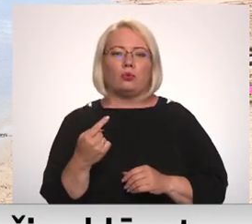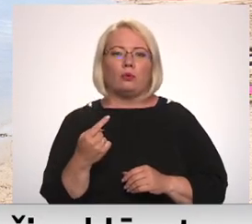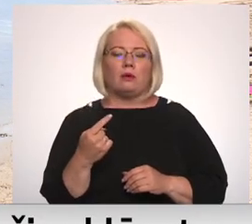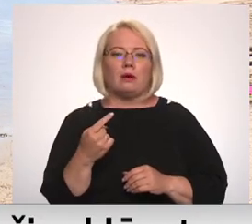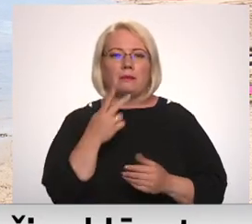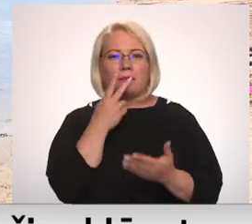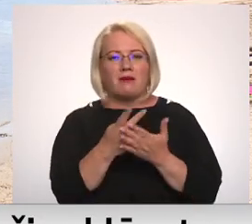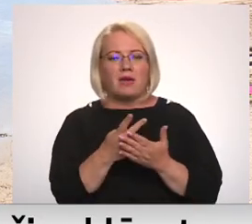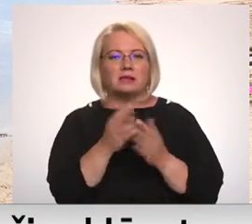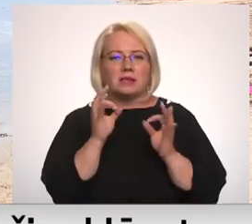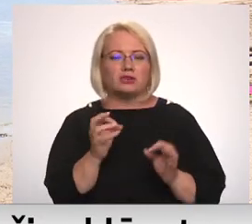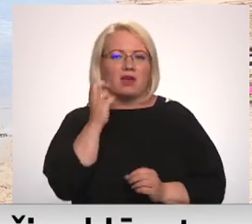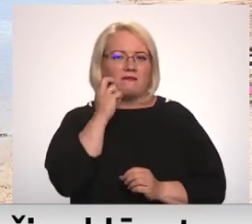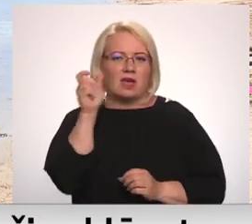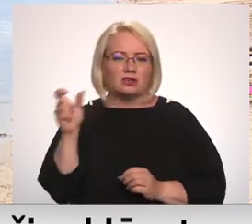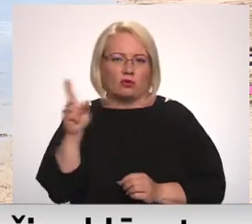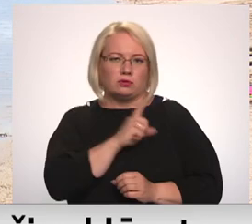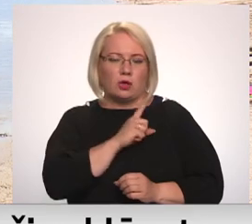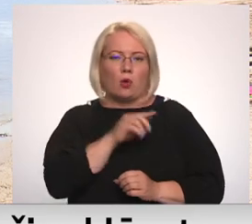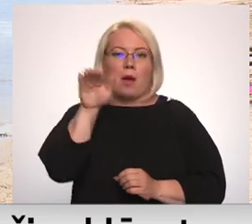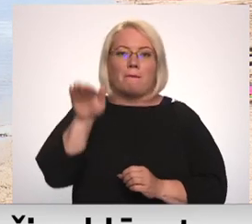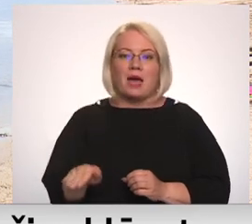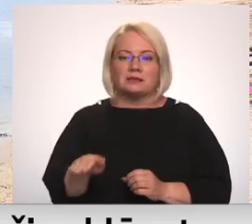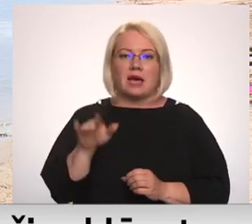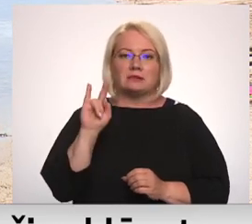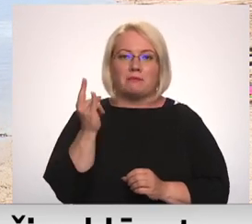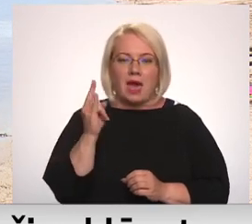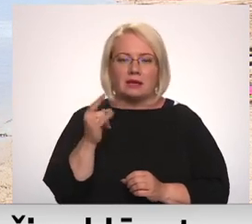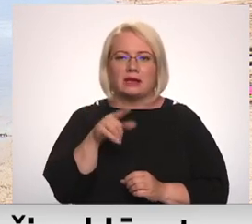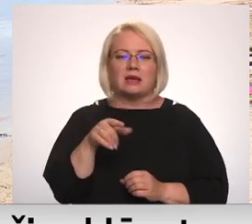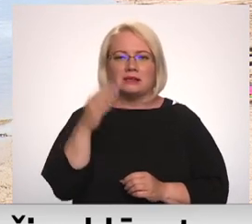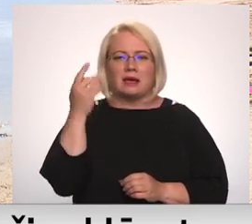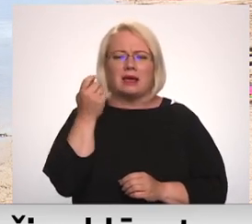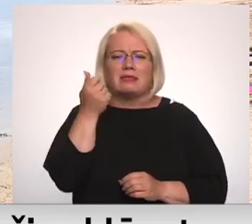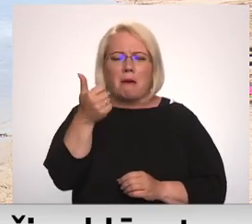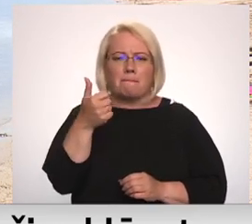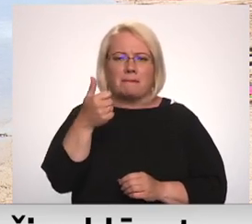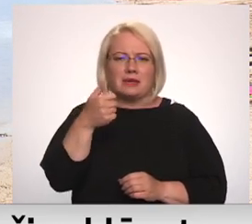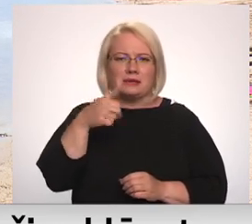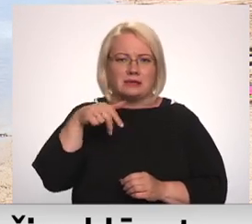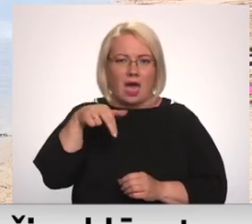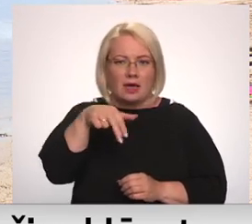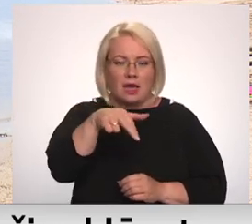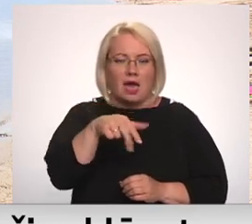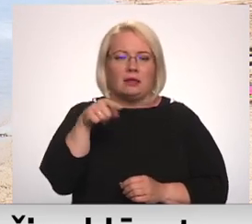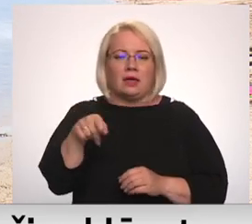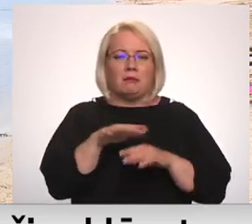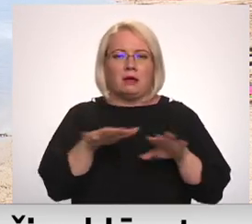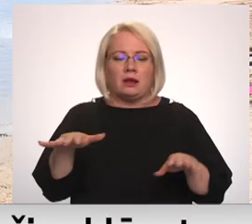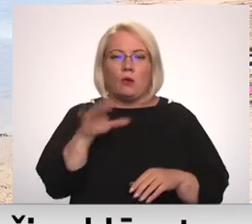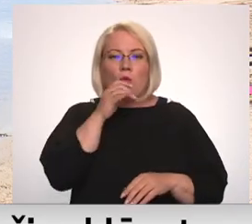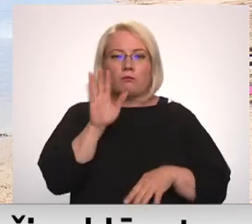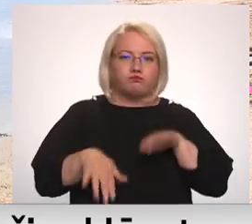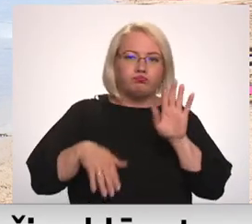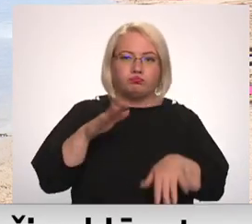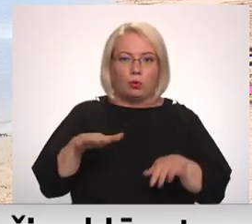vērst īpaši vecāku uzmanību, jo mazāks bērns, tie, kuri knap iemācījušies staigāt, viņi pa ūdeni iet